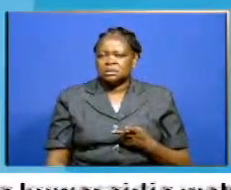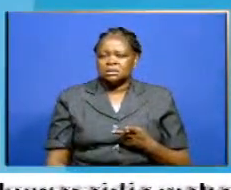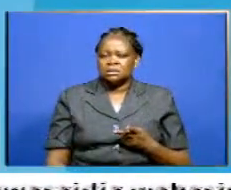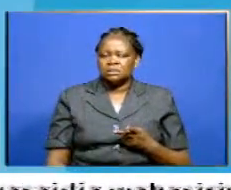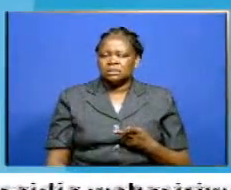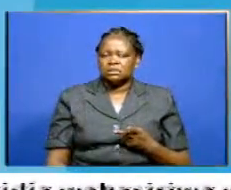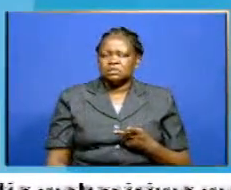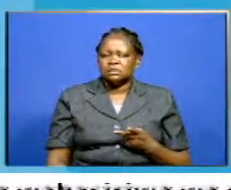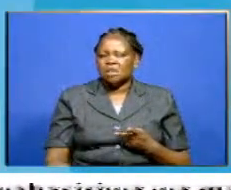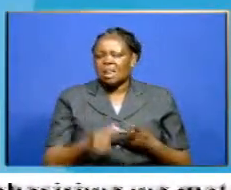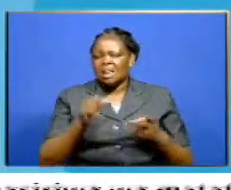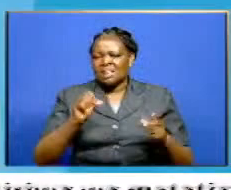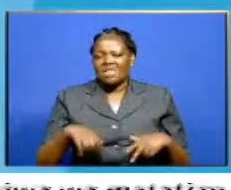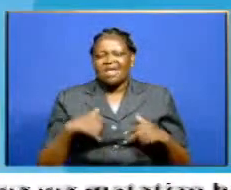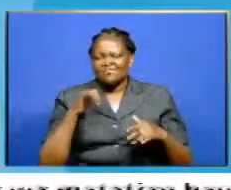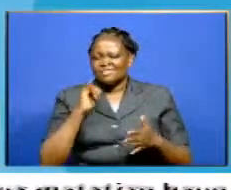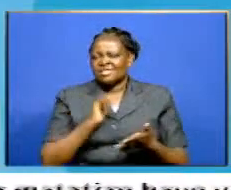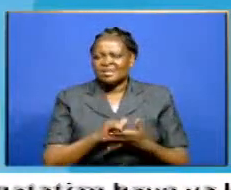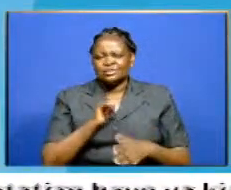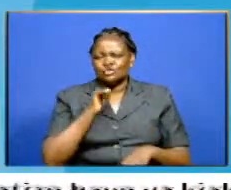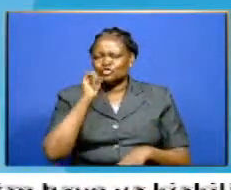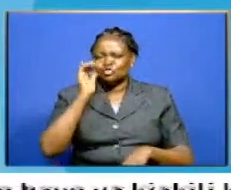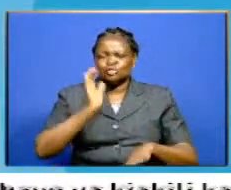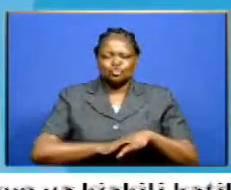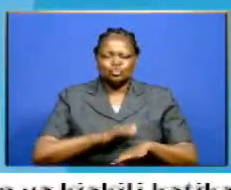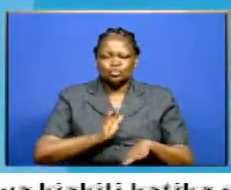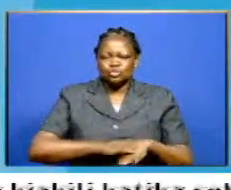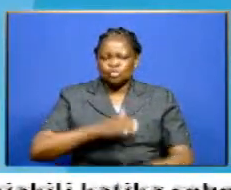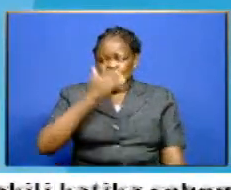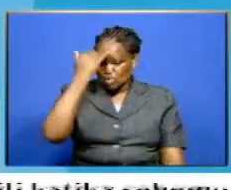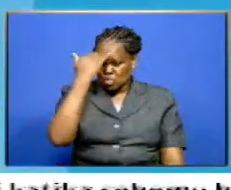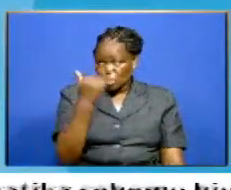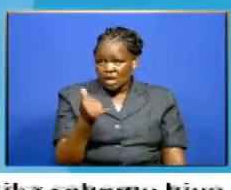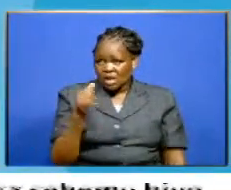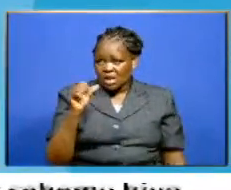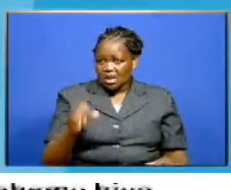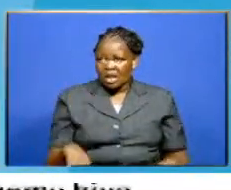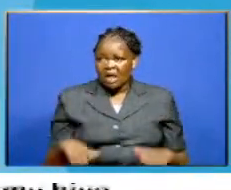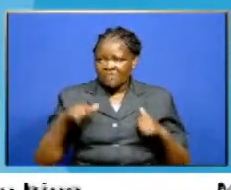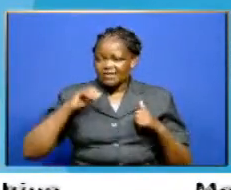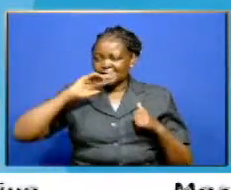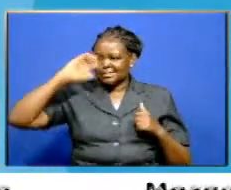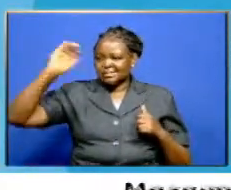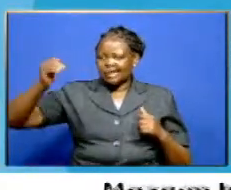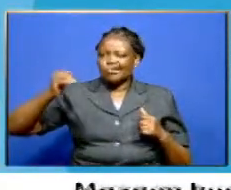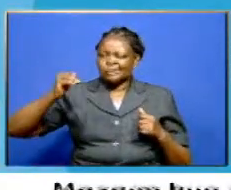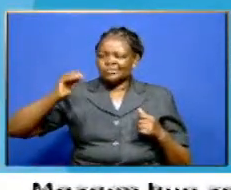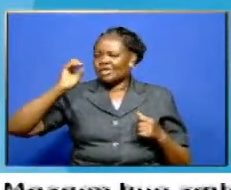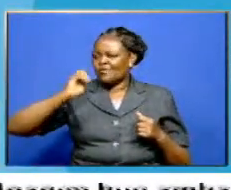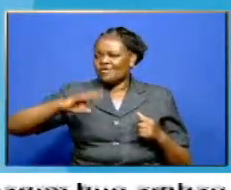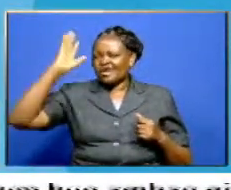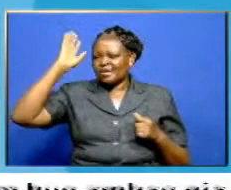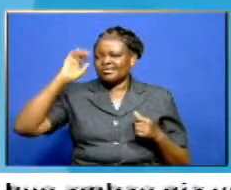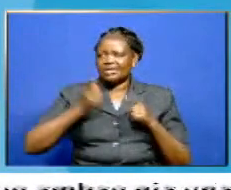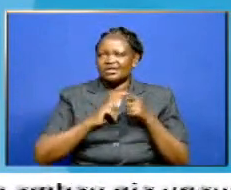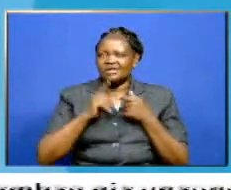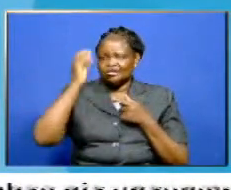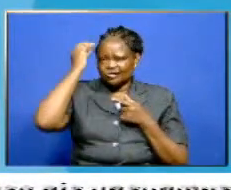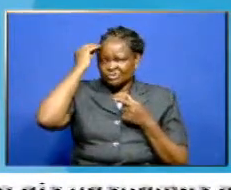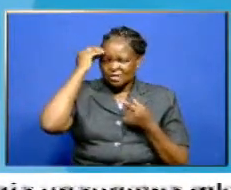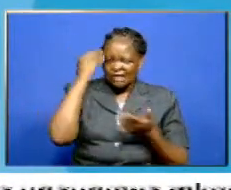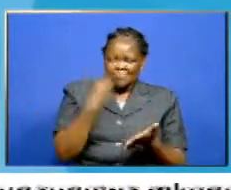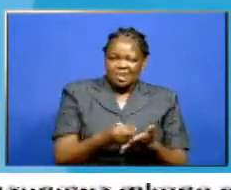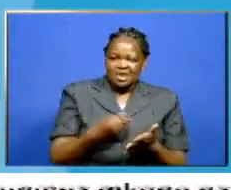wanaingia katika maisha ambayo hayafai, kwa sababu maisha katika yale miji yako juu sana na wanafunzi wapati zile